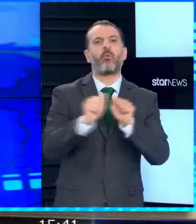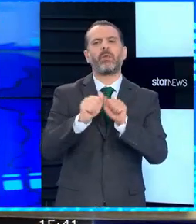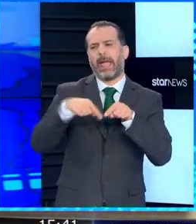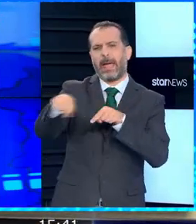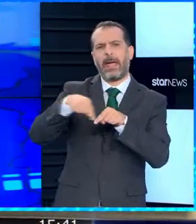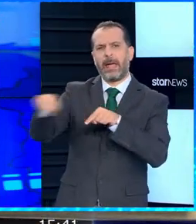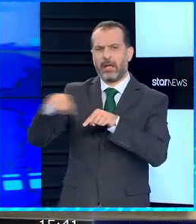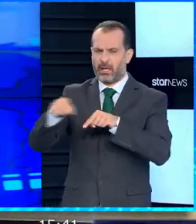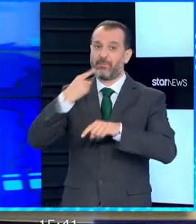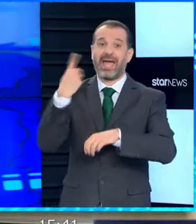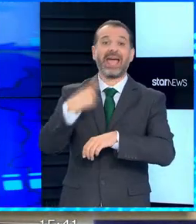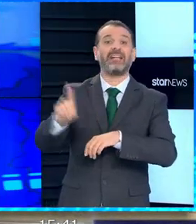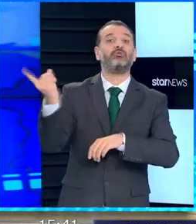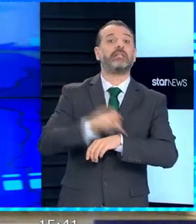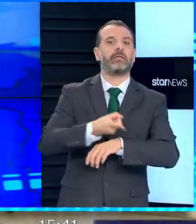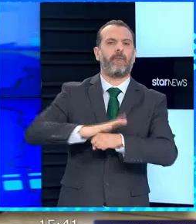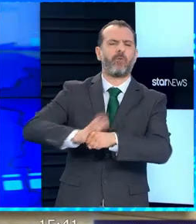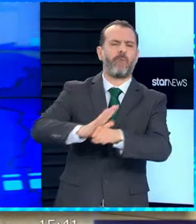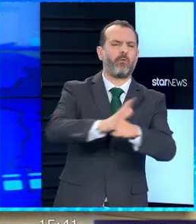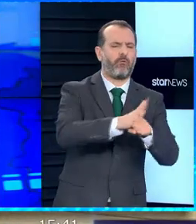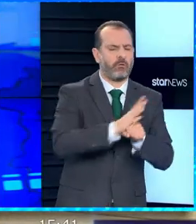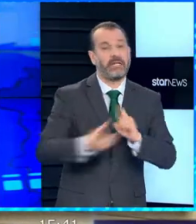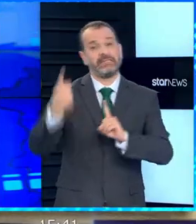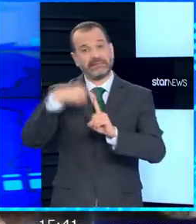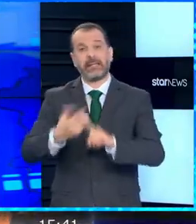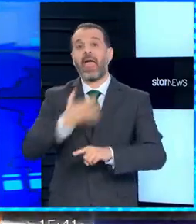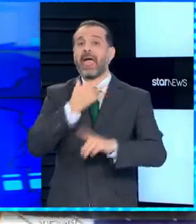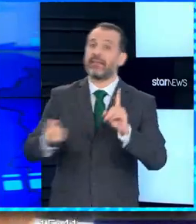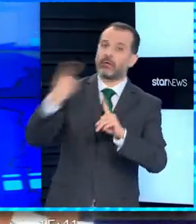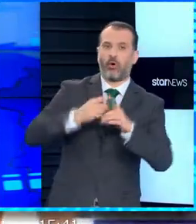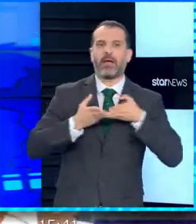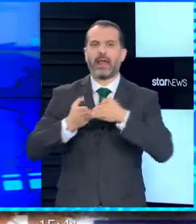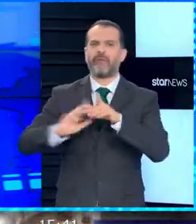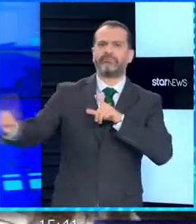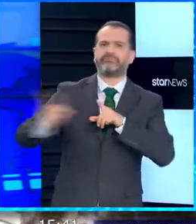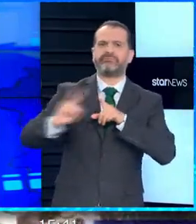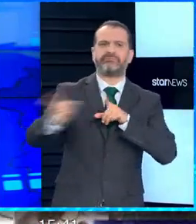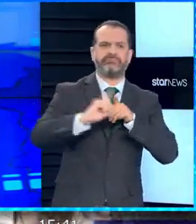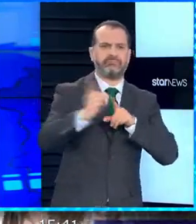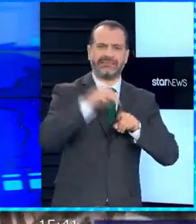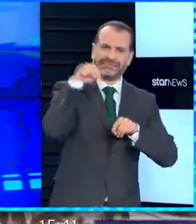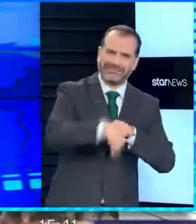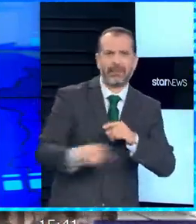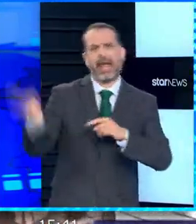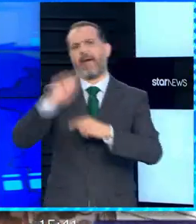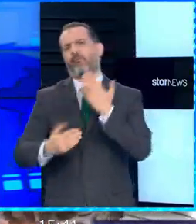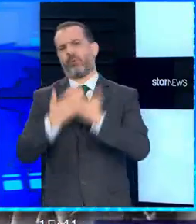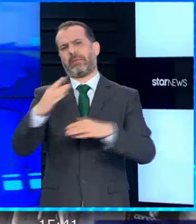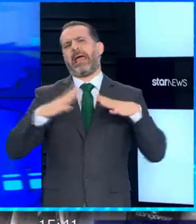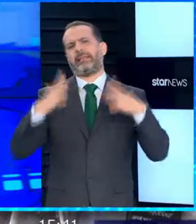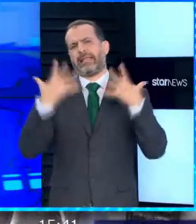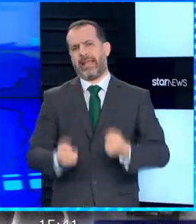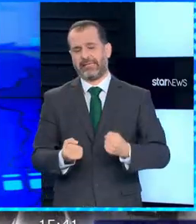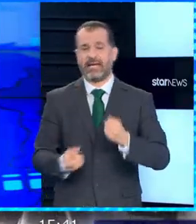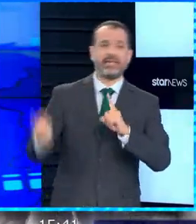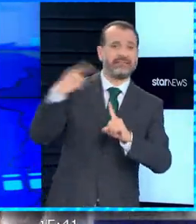προορισμούς, 100%. Και για το λόγο αυτό υπάρχουν και έκτακτα δρομολόγια και σήμερα αλλά και αύριο το πρωί για να εξυπηρετηθούν οι εκδρομές. Πράγματι λοιπόν υπάρχουν και δύο